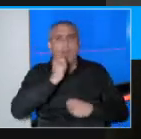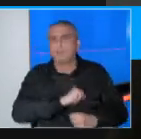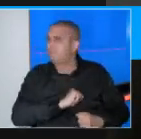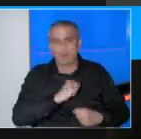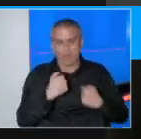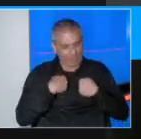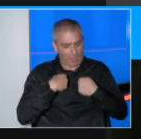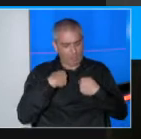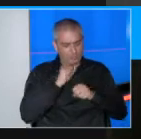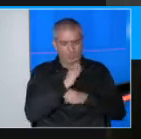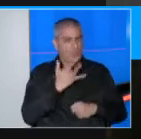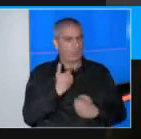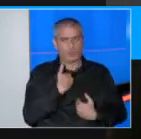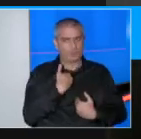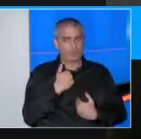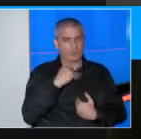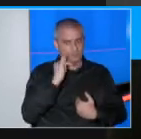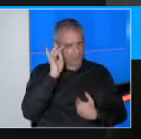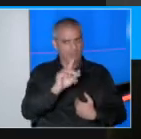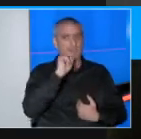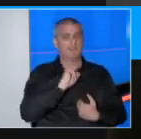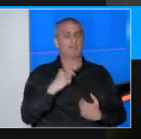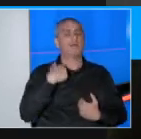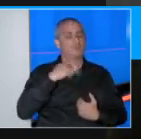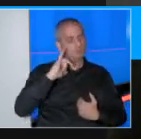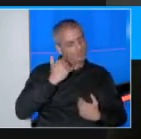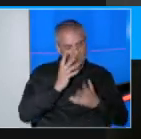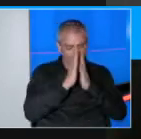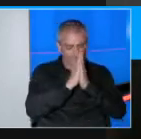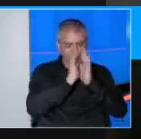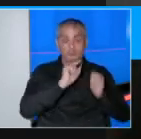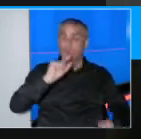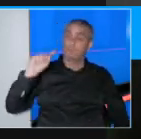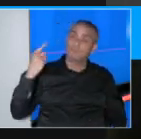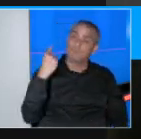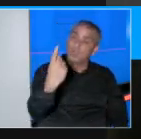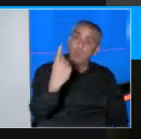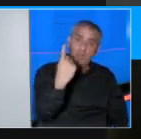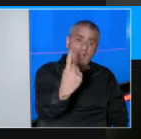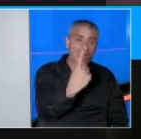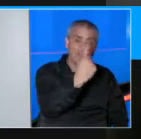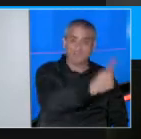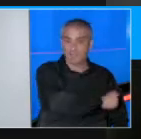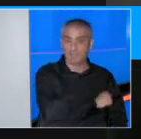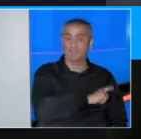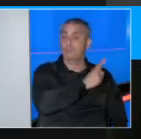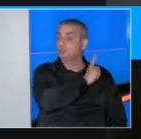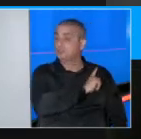לא לבוא אלינו בטענות, כי אנחנו כן מגנים, ואנחנו כן מבקשים מכל אחת ואחד,